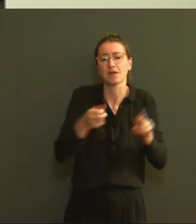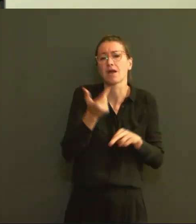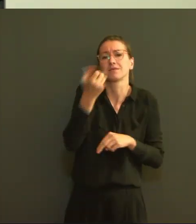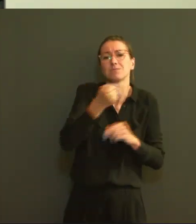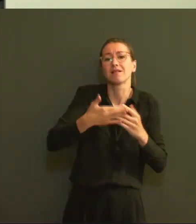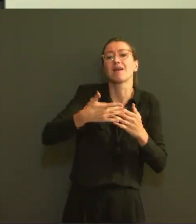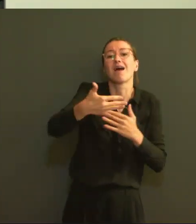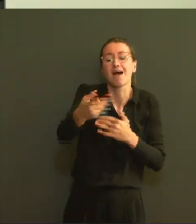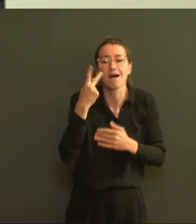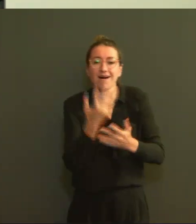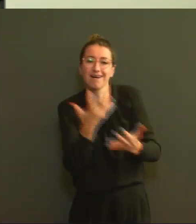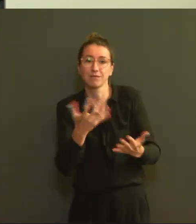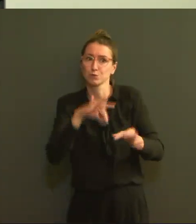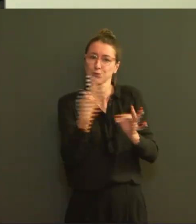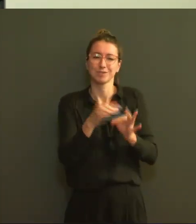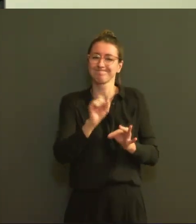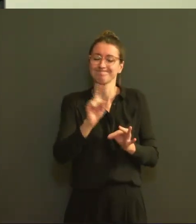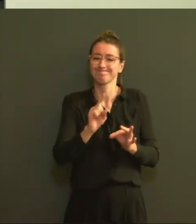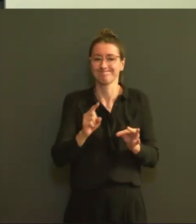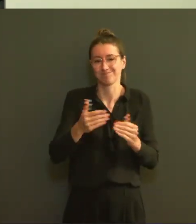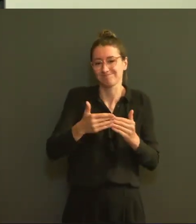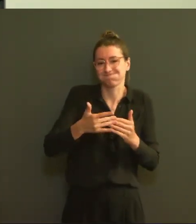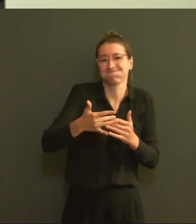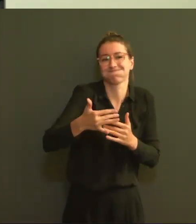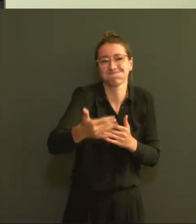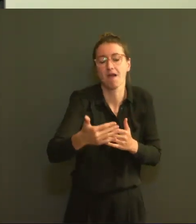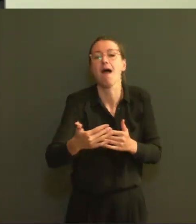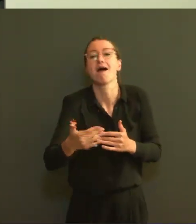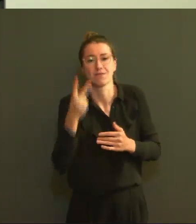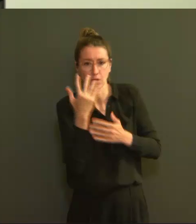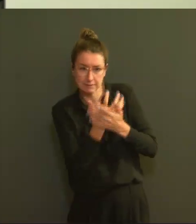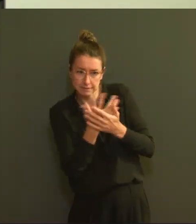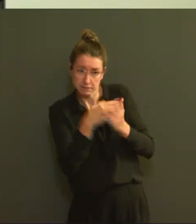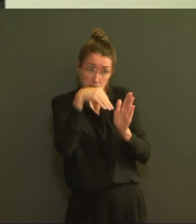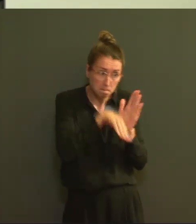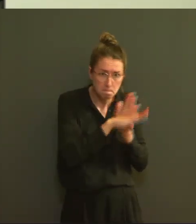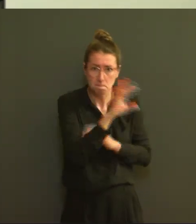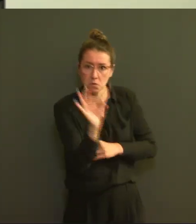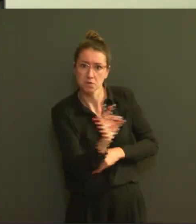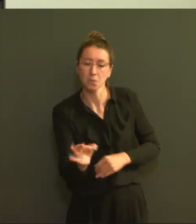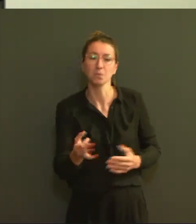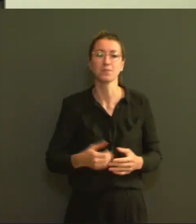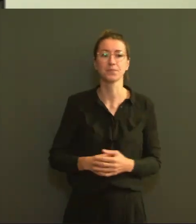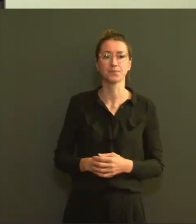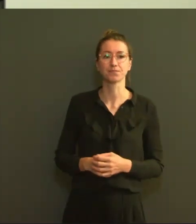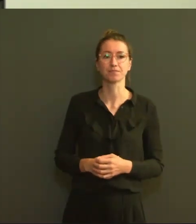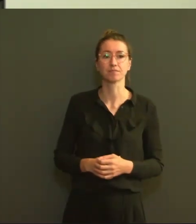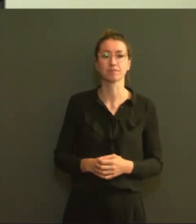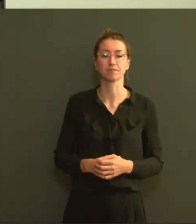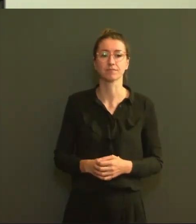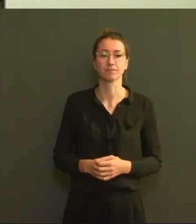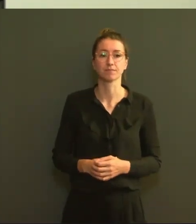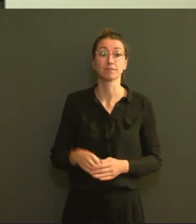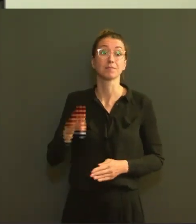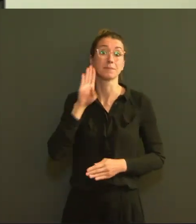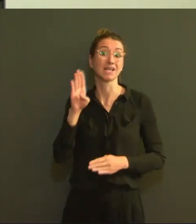important dans les dernières semaines pour bien confirmer. Il faut savoir que le pic belge de contamination était le 4 août